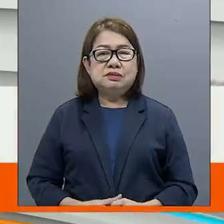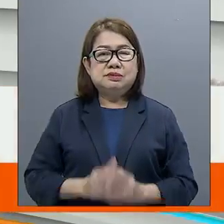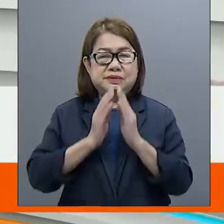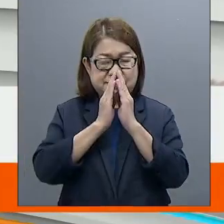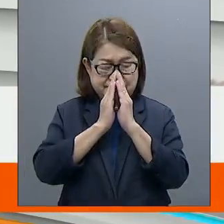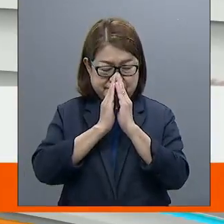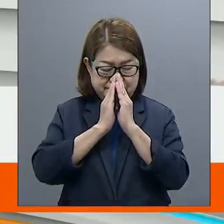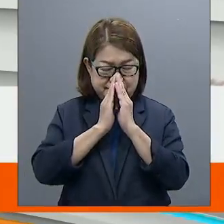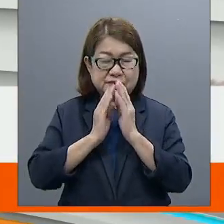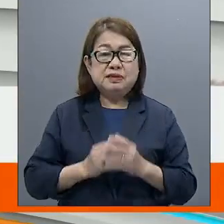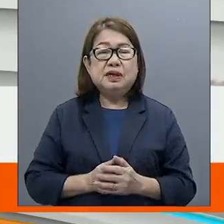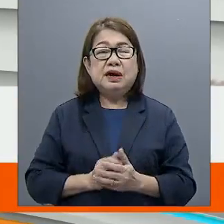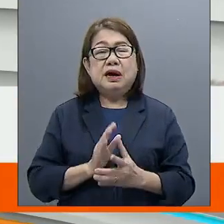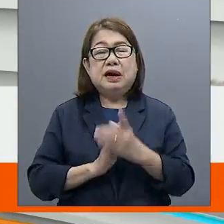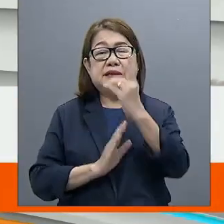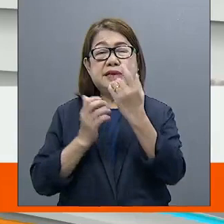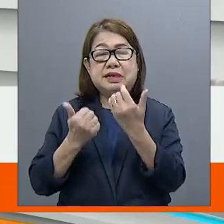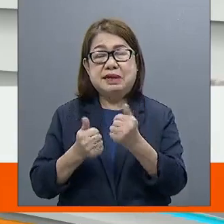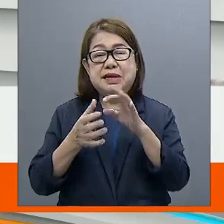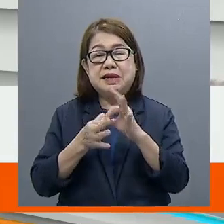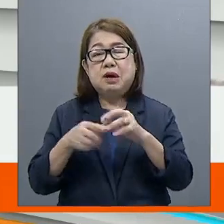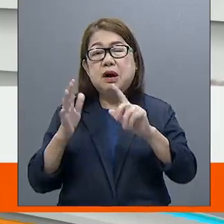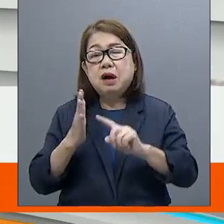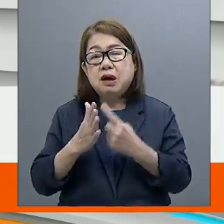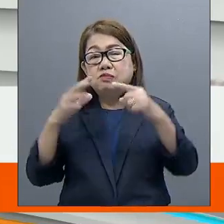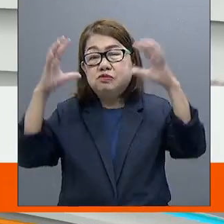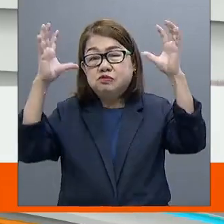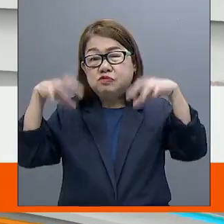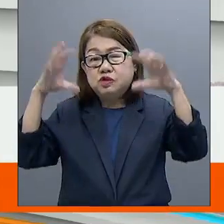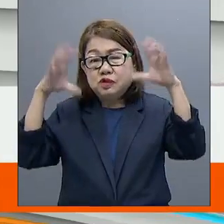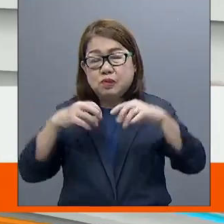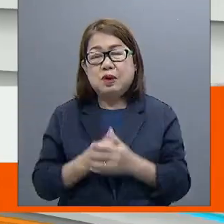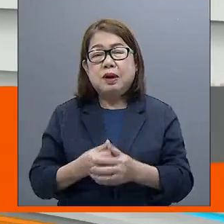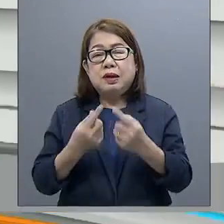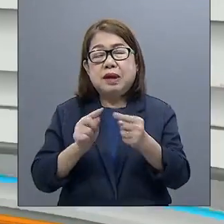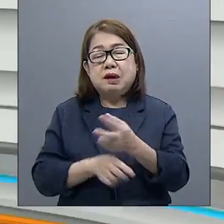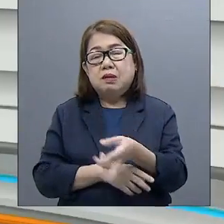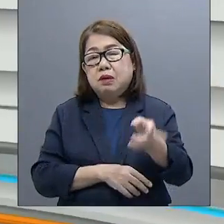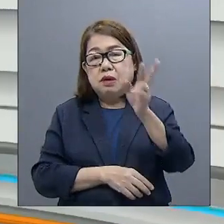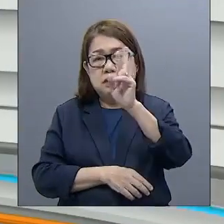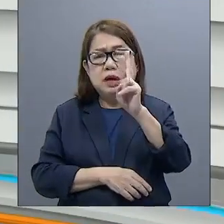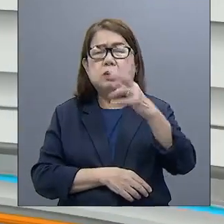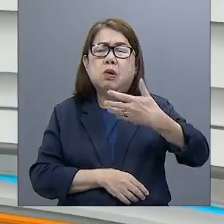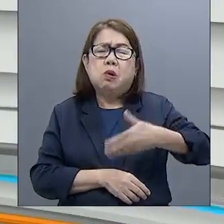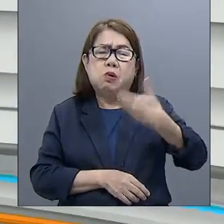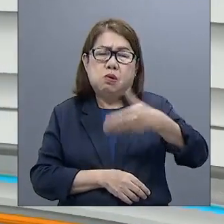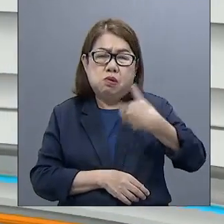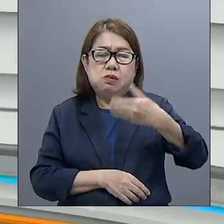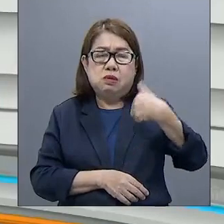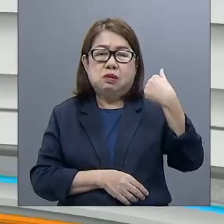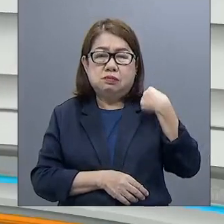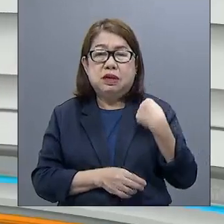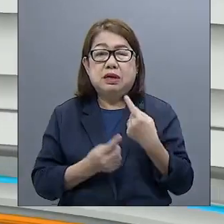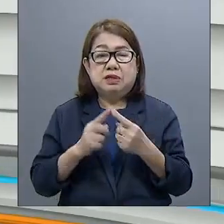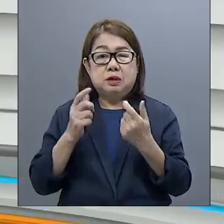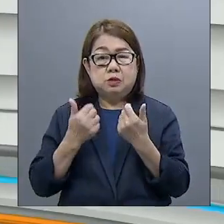สวัสดีค่ะ สัดา์นี้เริ่มไดปัญากั lose ถกฟน มากที่แล้วนะคะถึแ้วาในชวเวากลวนนั้กยคงมีอากัสร้อนอยู่บ้างนะคะแต่วาในระ